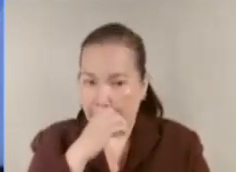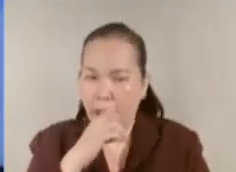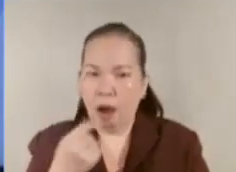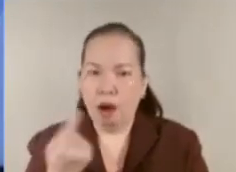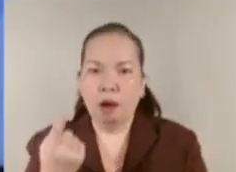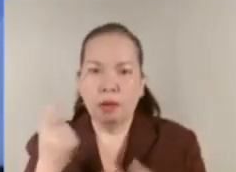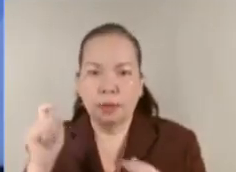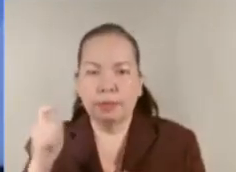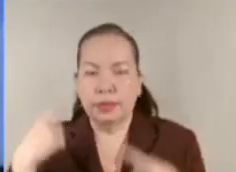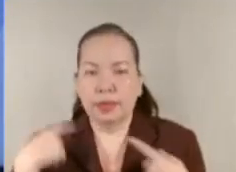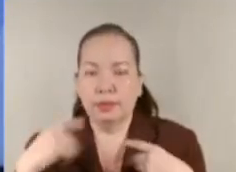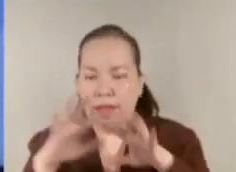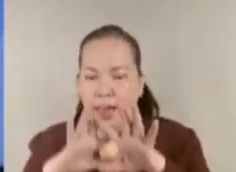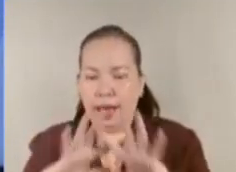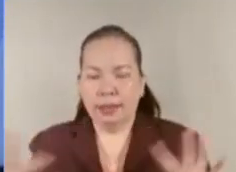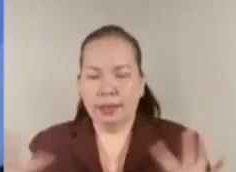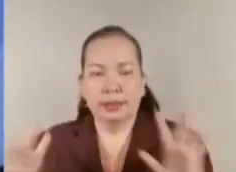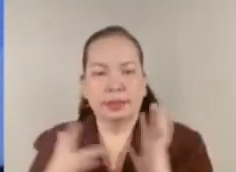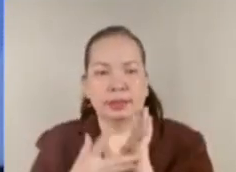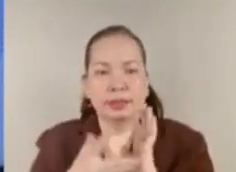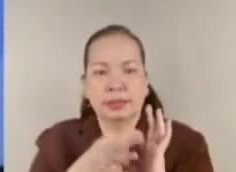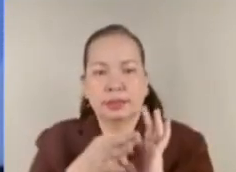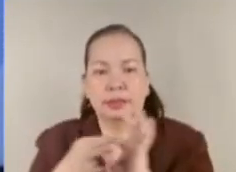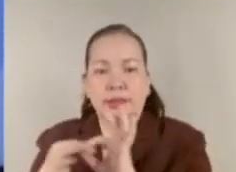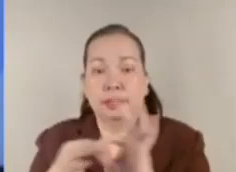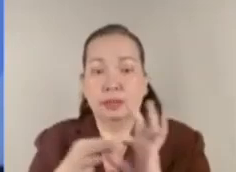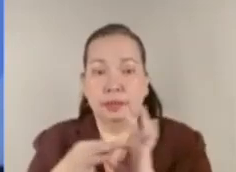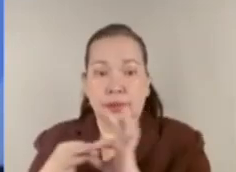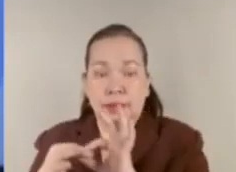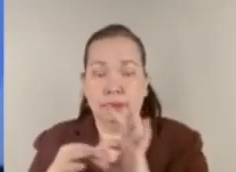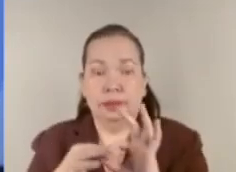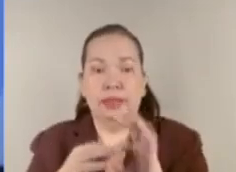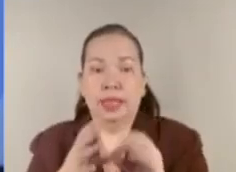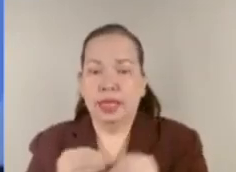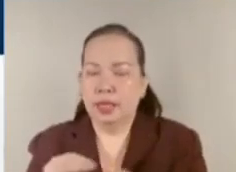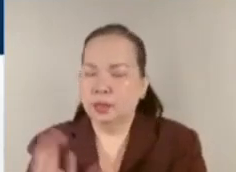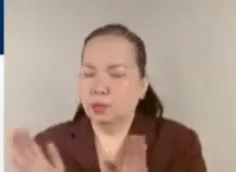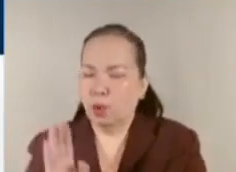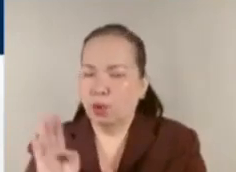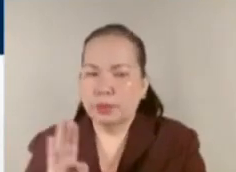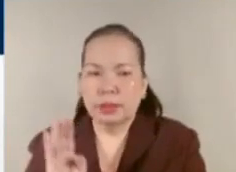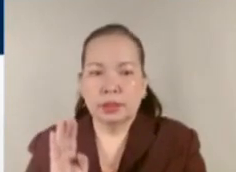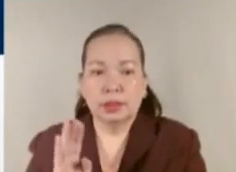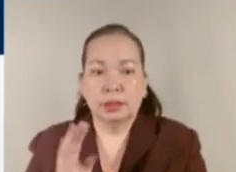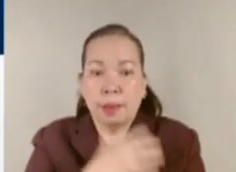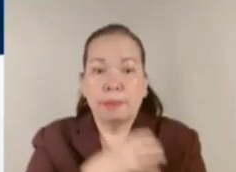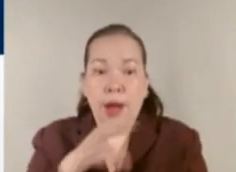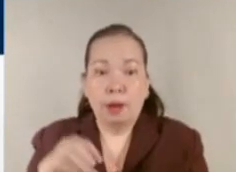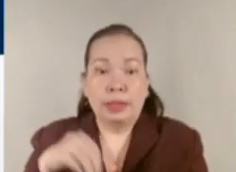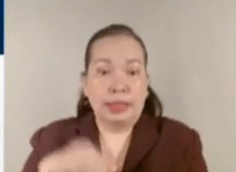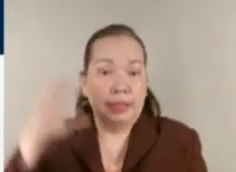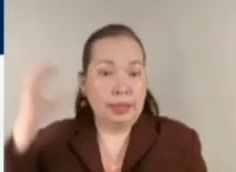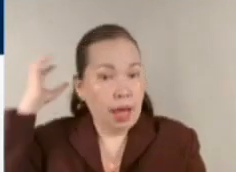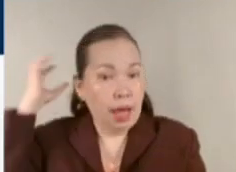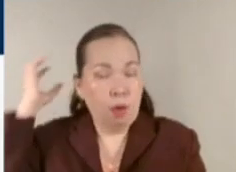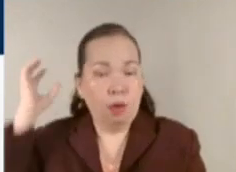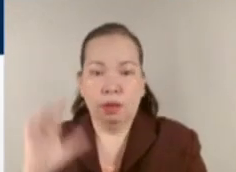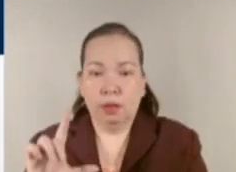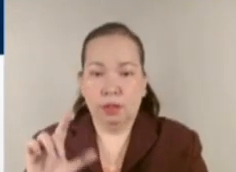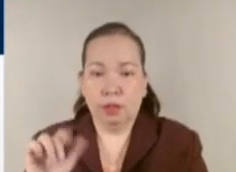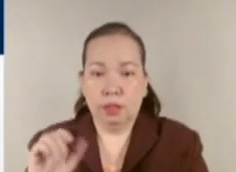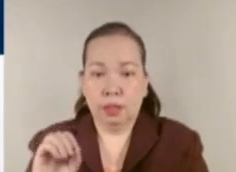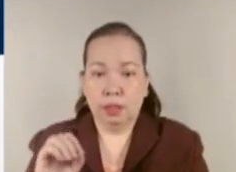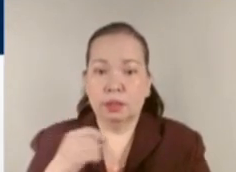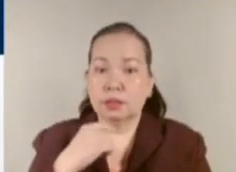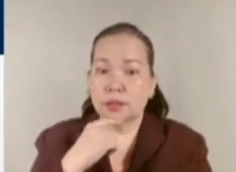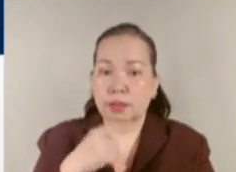Connectivity at MSME Empowerment sa ASEAN Summit sa Lao PDR. Ayon kay Speaker Romualdez na bahagi ng delegasyon ng Pilipinas